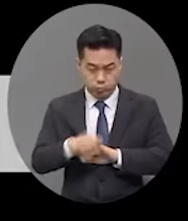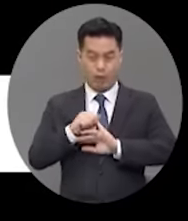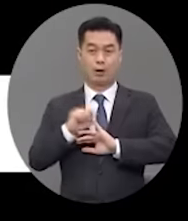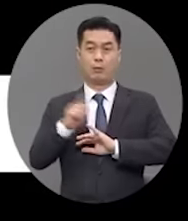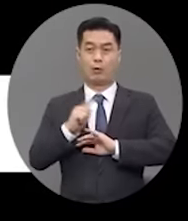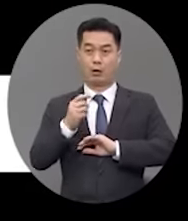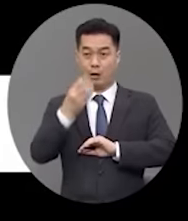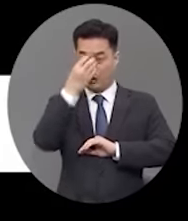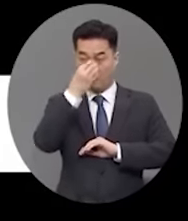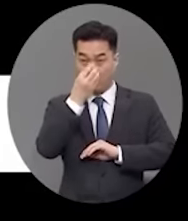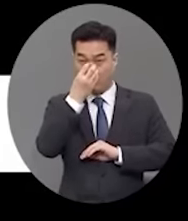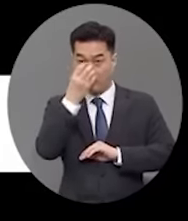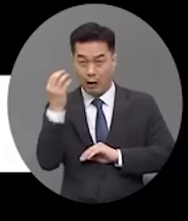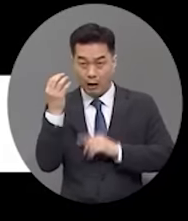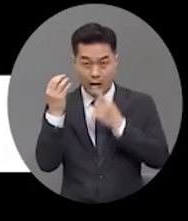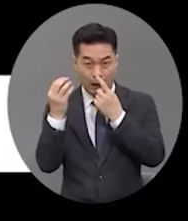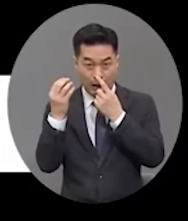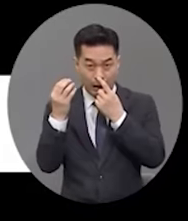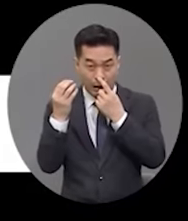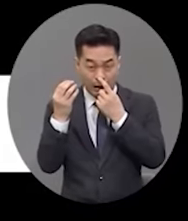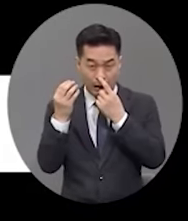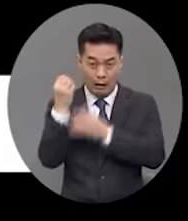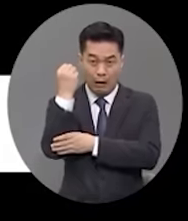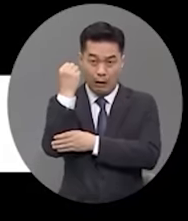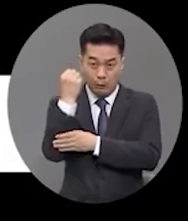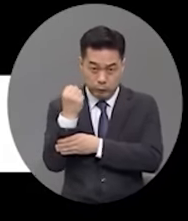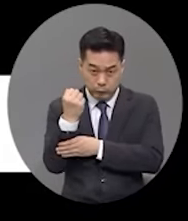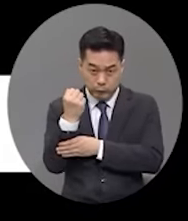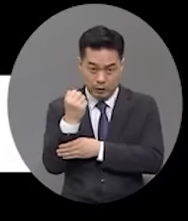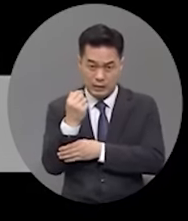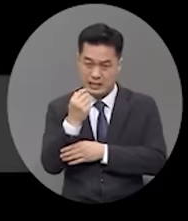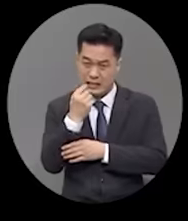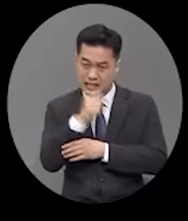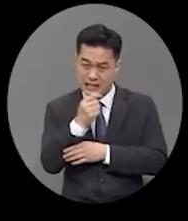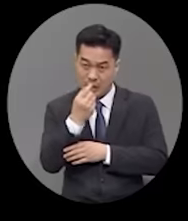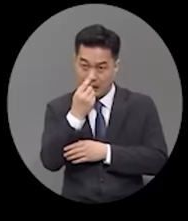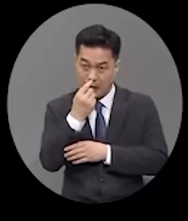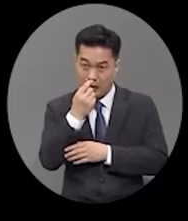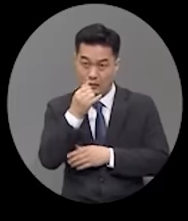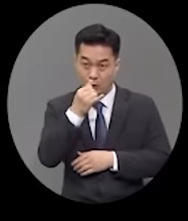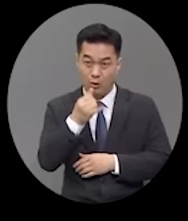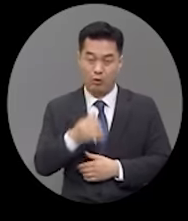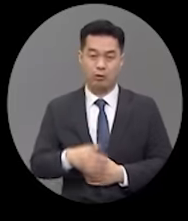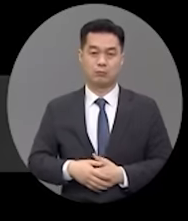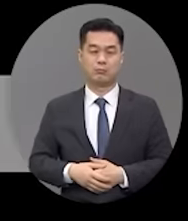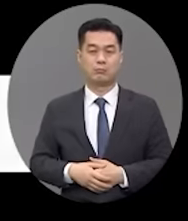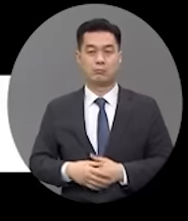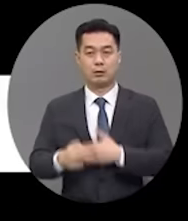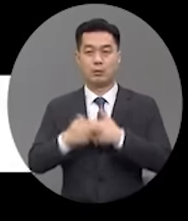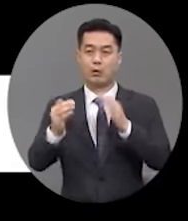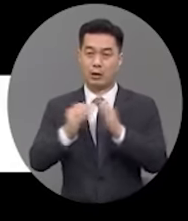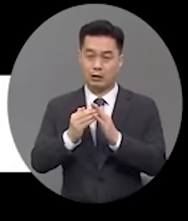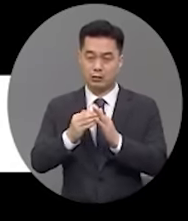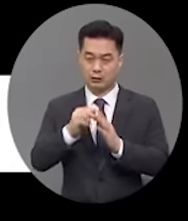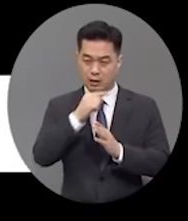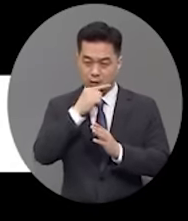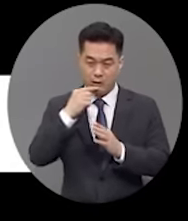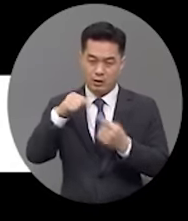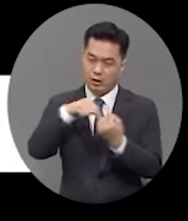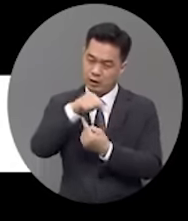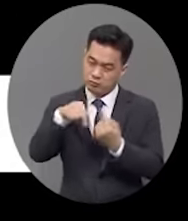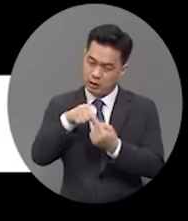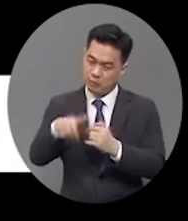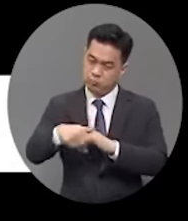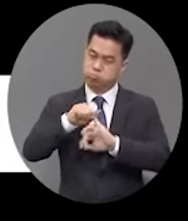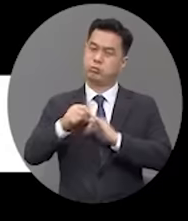보호대를 풀자 코끝에 세포 조직이 썩어서 죽은 괴사 현상이 확인된 겁니다. 병원에선 혈액순환 문제 때문인 것